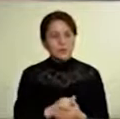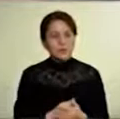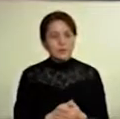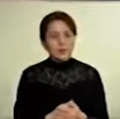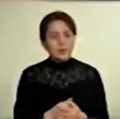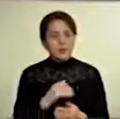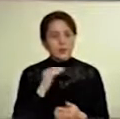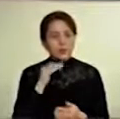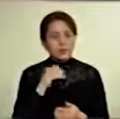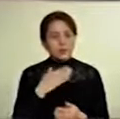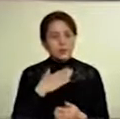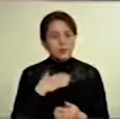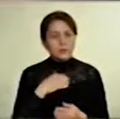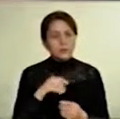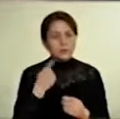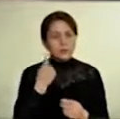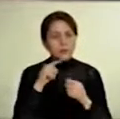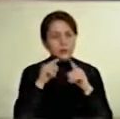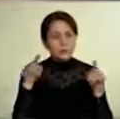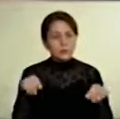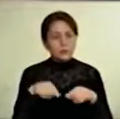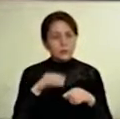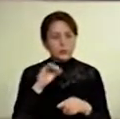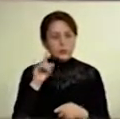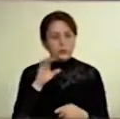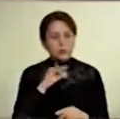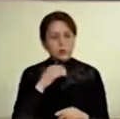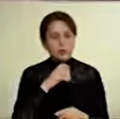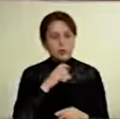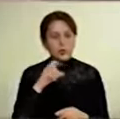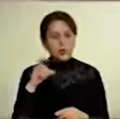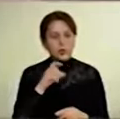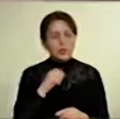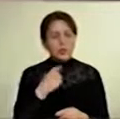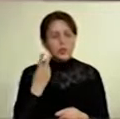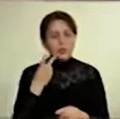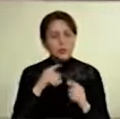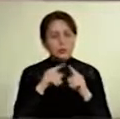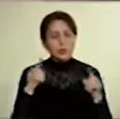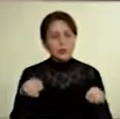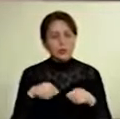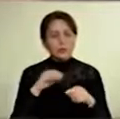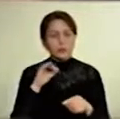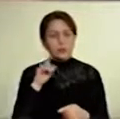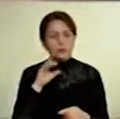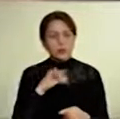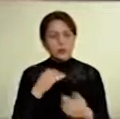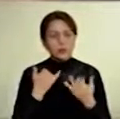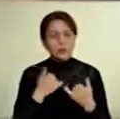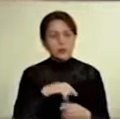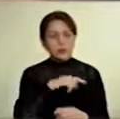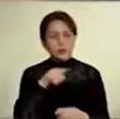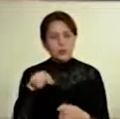F bizda bitta to'g'ri to'rtburchagimizning yuzi, Y esa ikkinchi to'g'ri to'rtburchagimizning yuzi. Endi esa